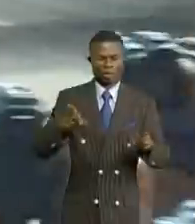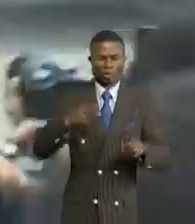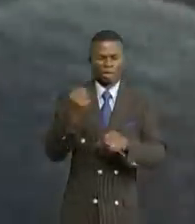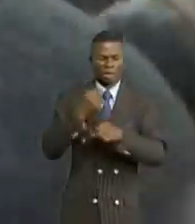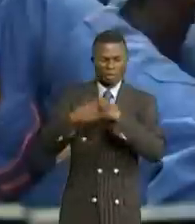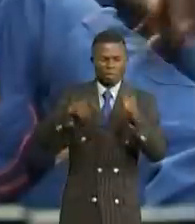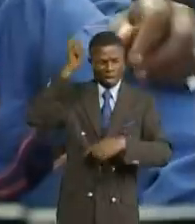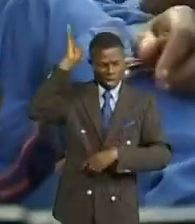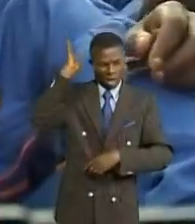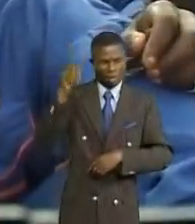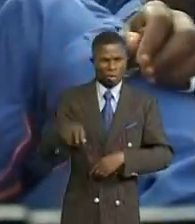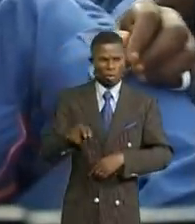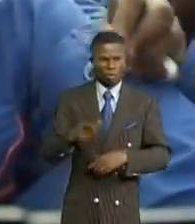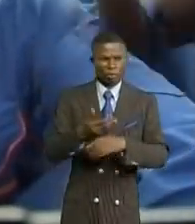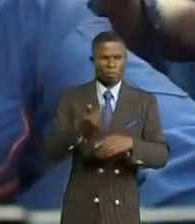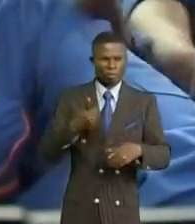à six jours